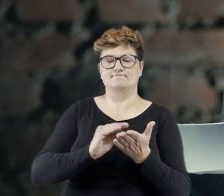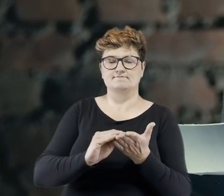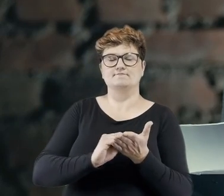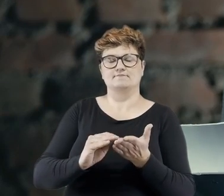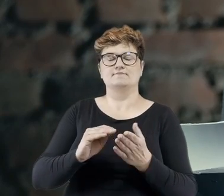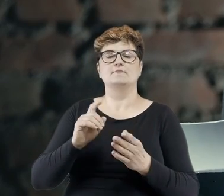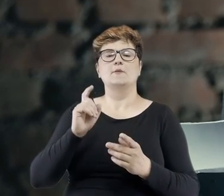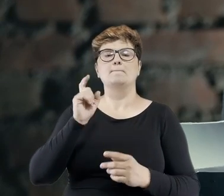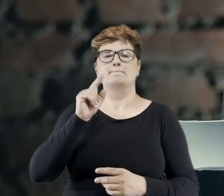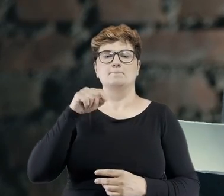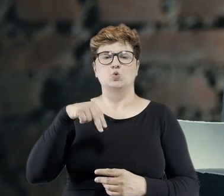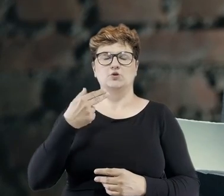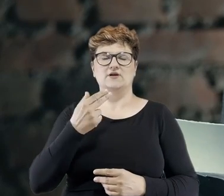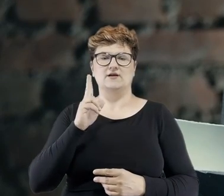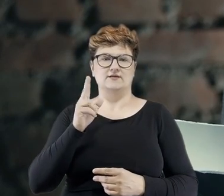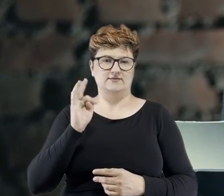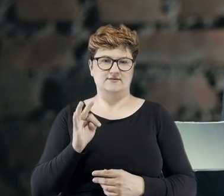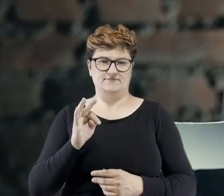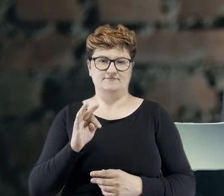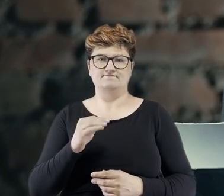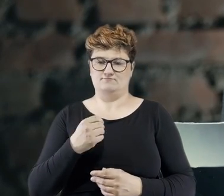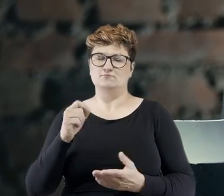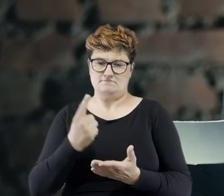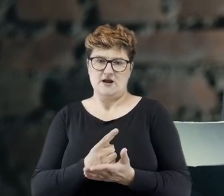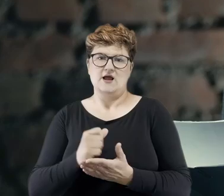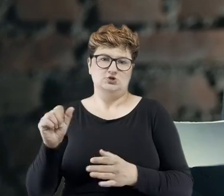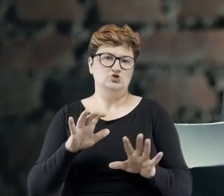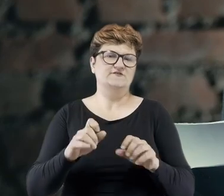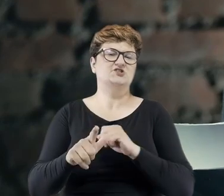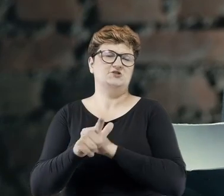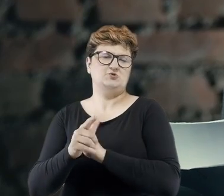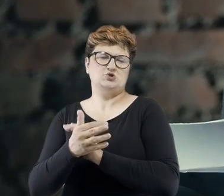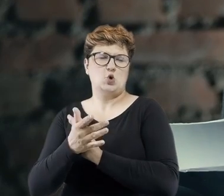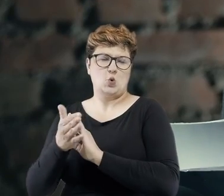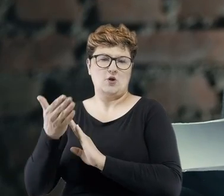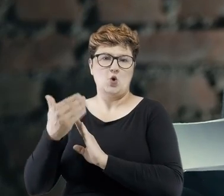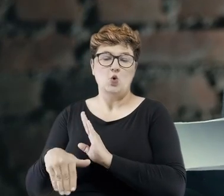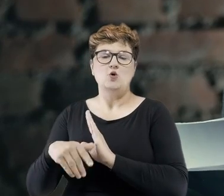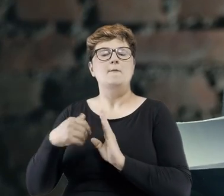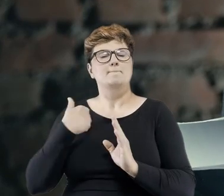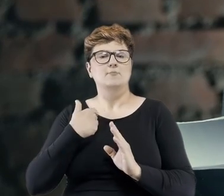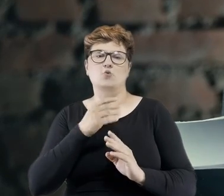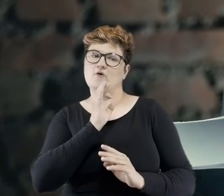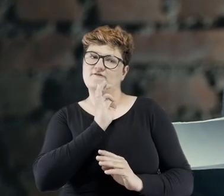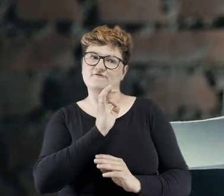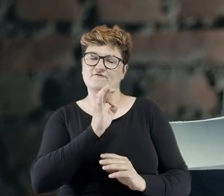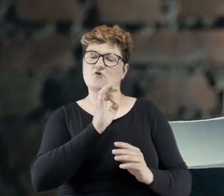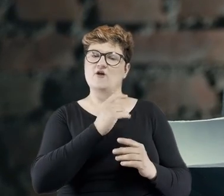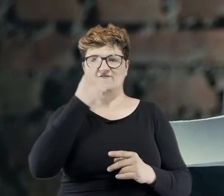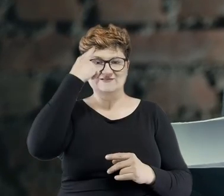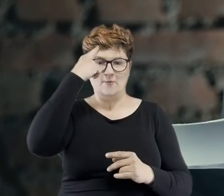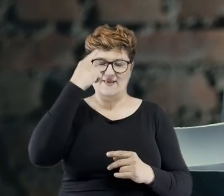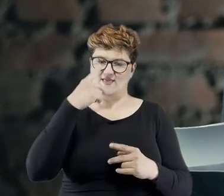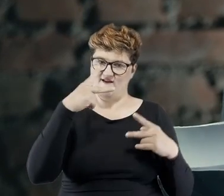pismo Punkt zdążyło w latach, na końcu lat 70. wydać takie fragmenty